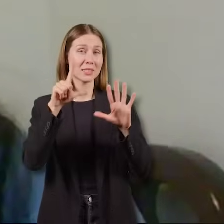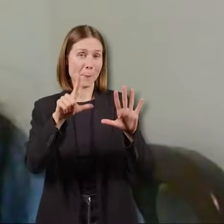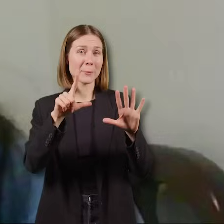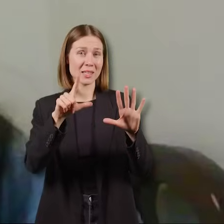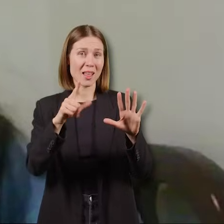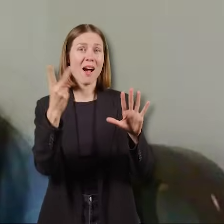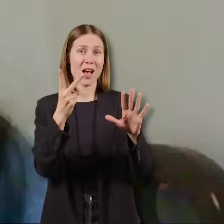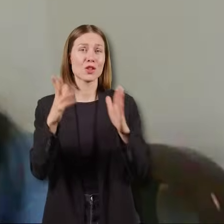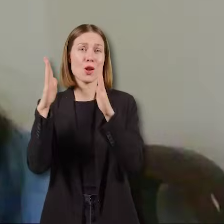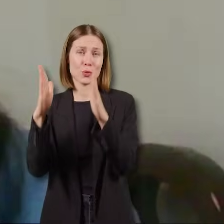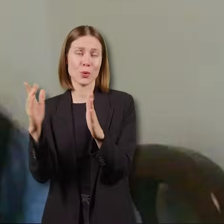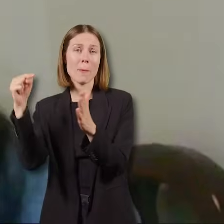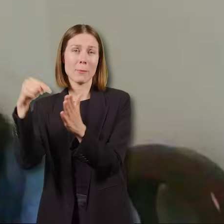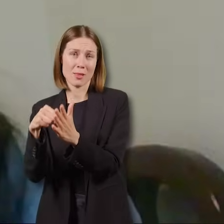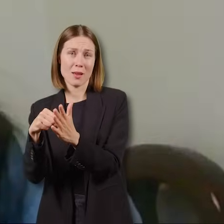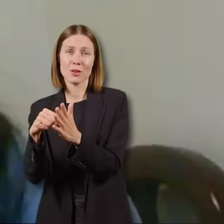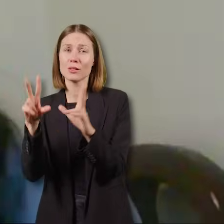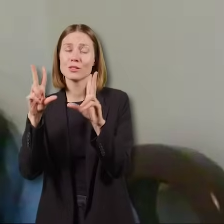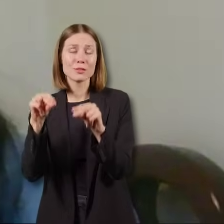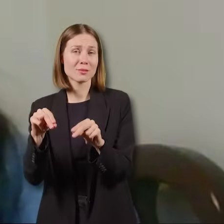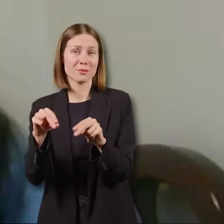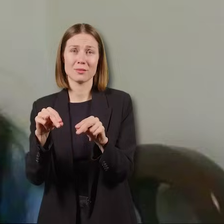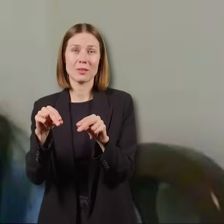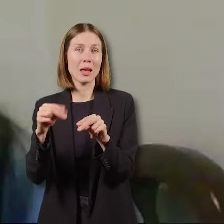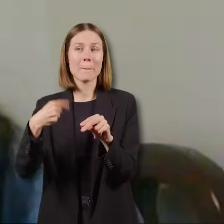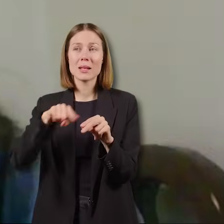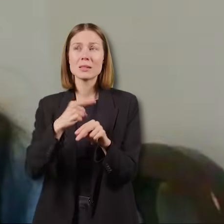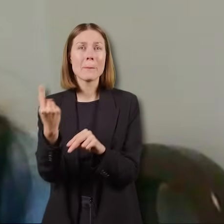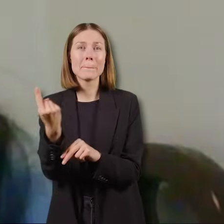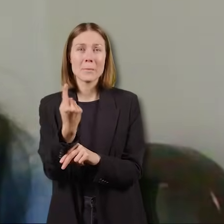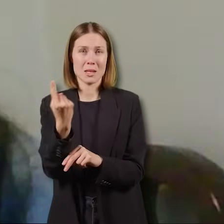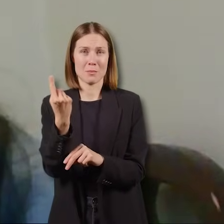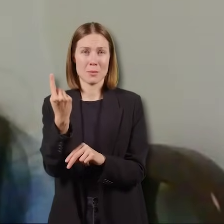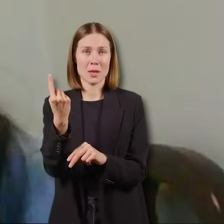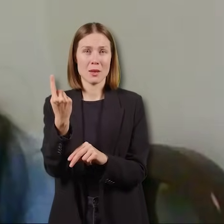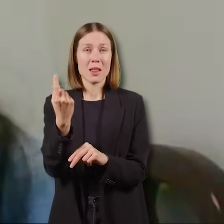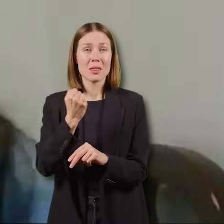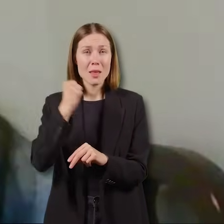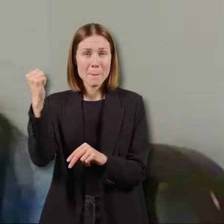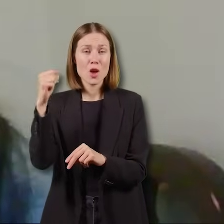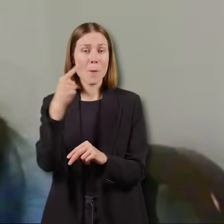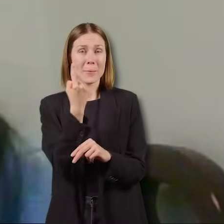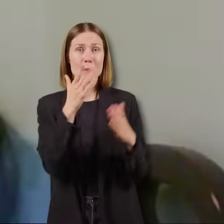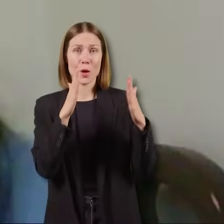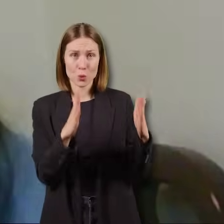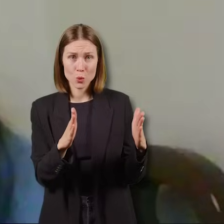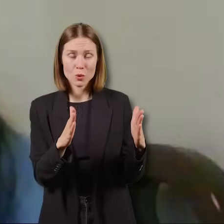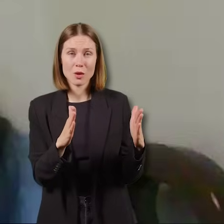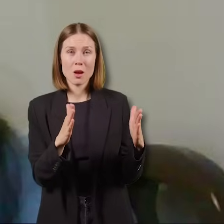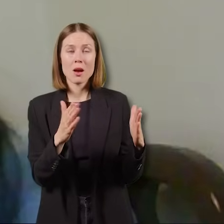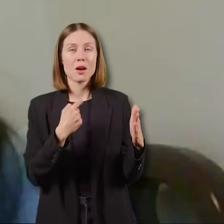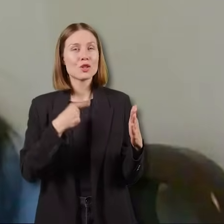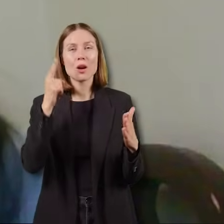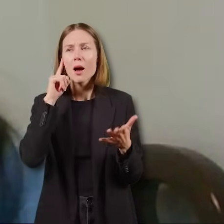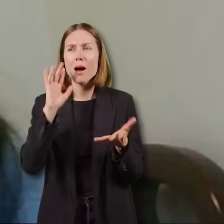išėjo antrą turą. Tai jau tikrai mes pirmi esame dabar laimėję šitą pirmą turą. Tai aš